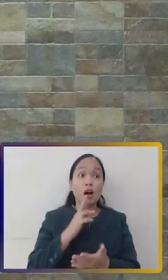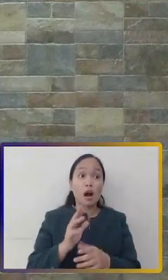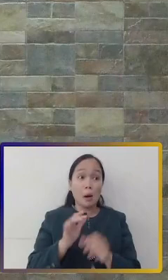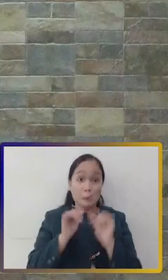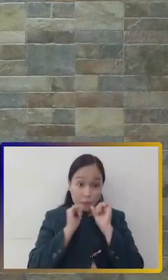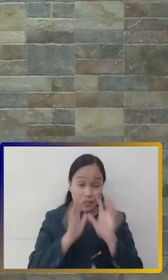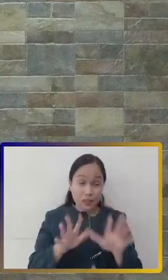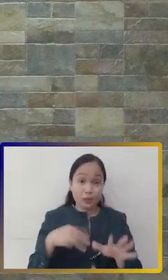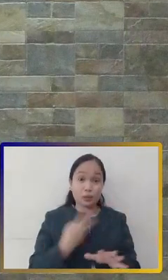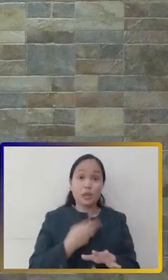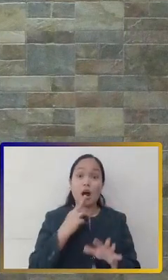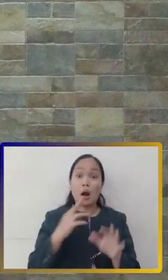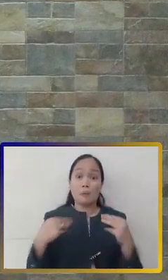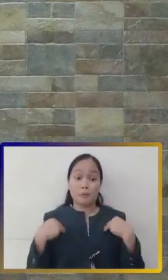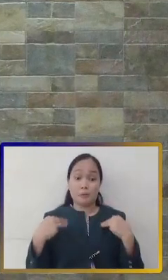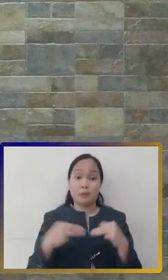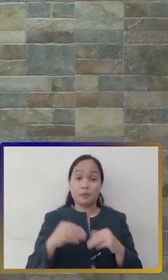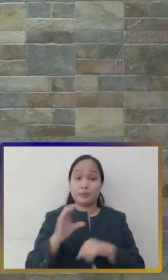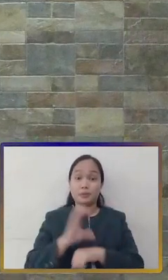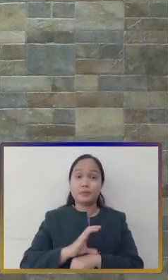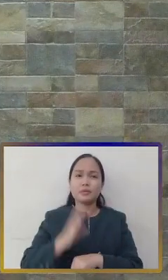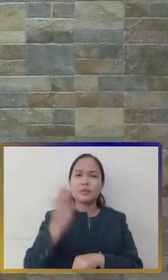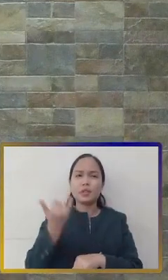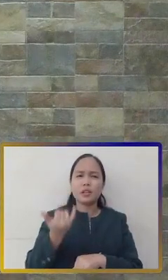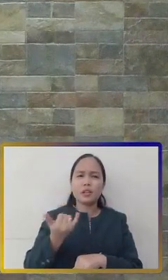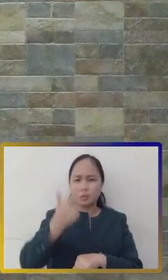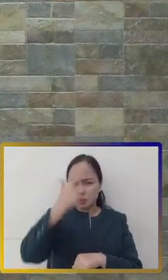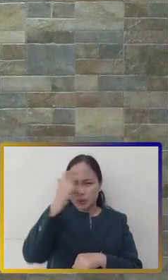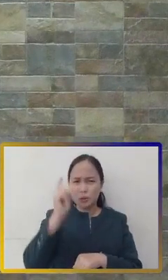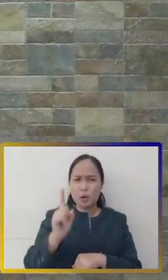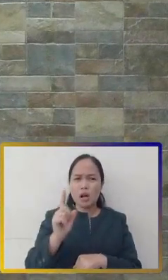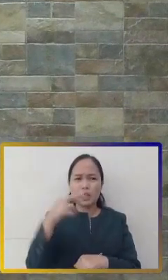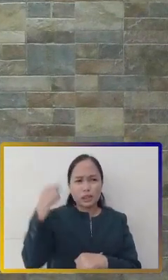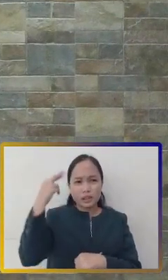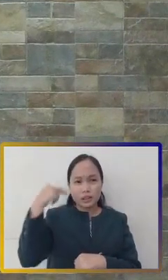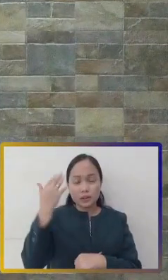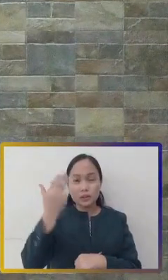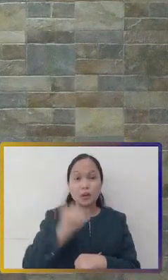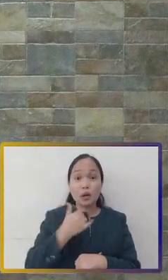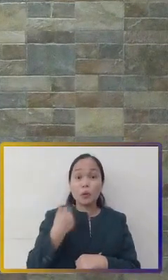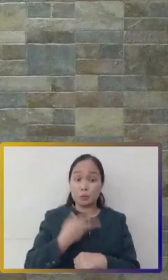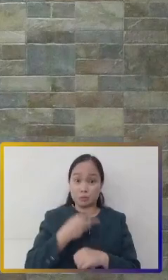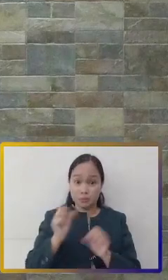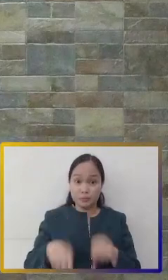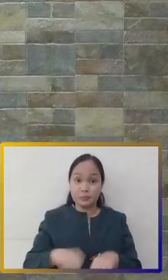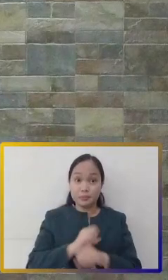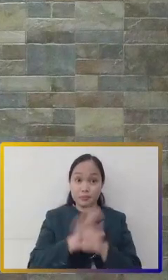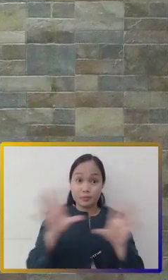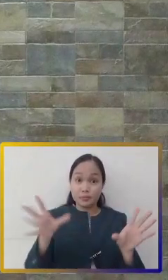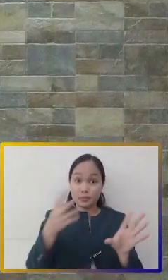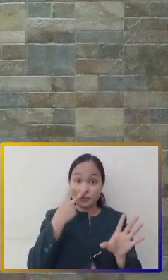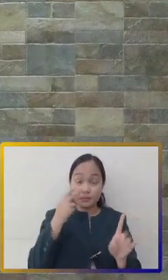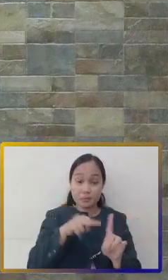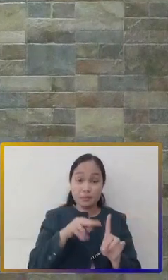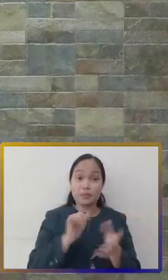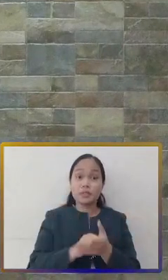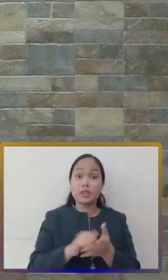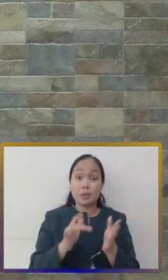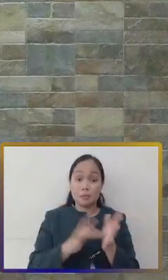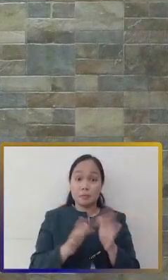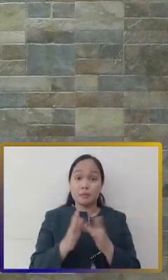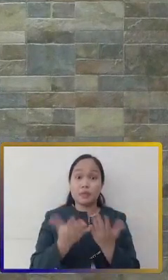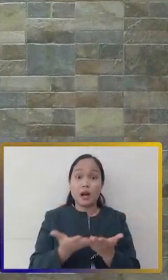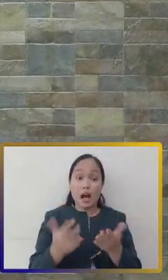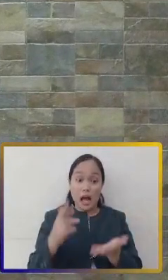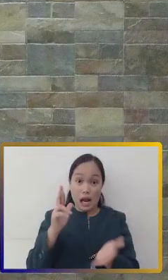this church because isa po sa mga kadahilanan niyan is that we can clearly see through the biblical